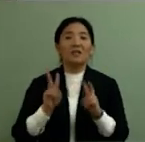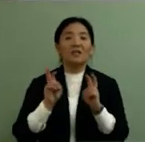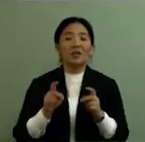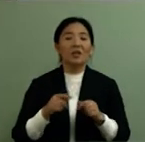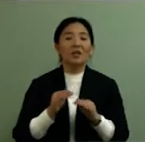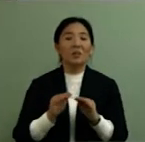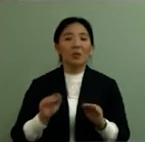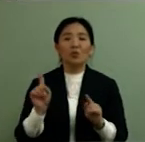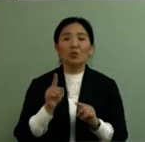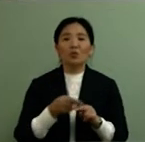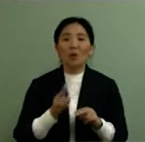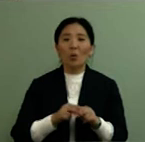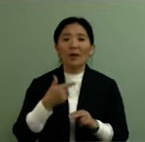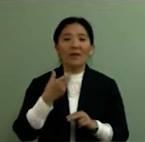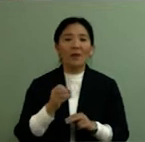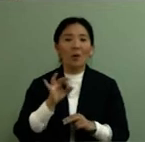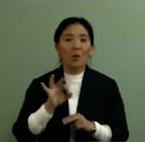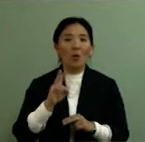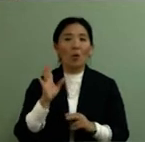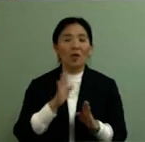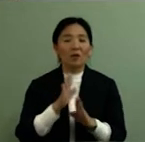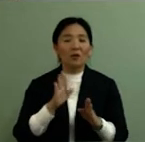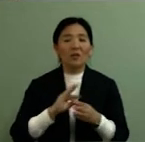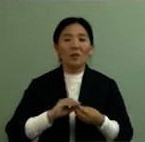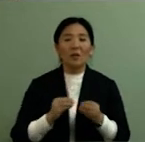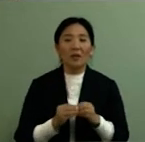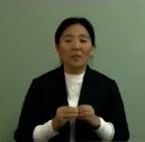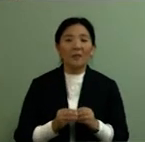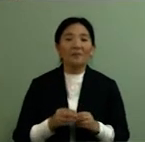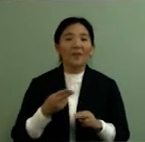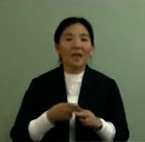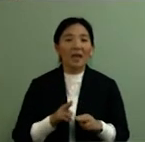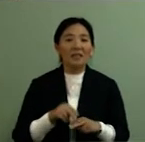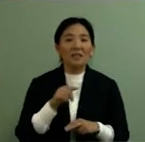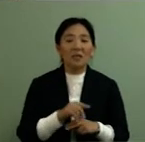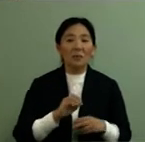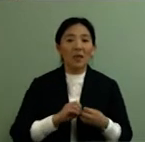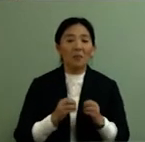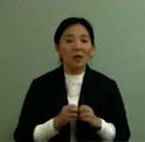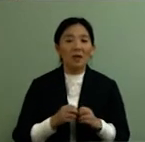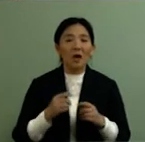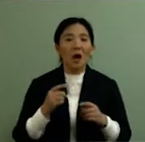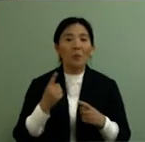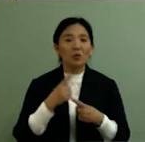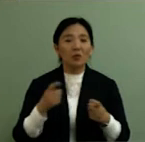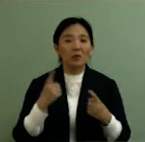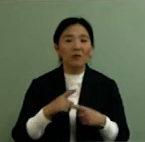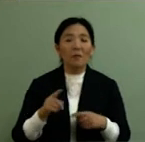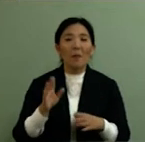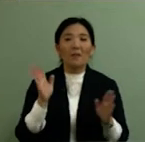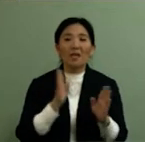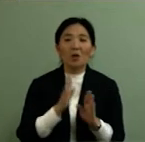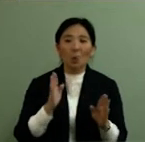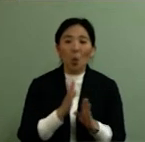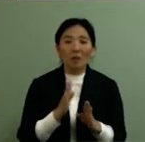Значит, ребята, что такое геоэкологические проблемы? Эти проблемы обусловлены природными, как